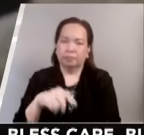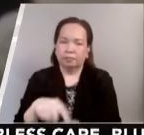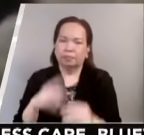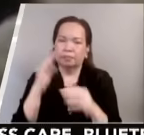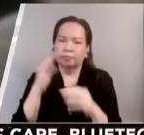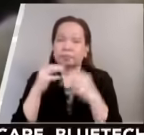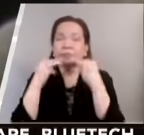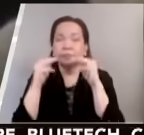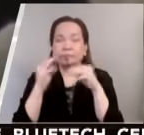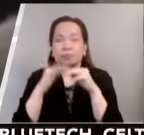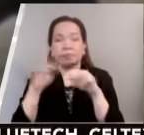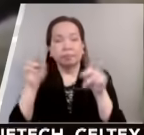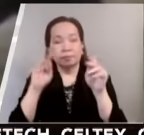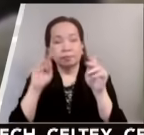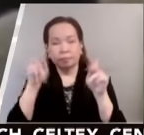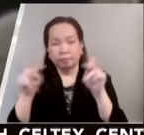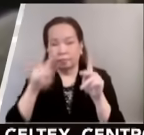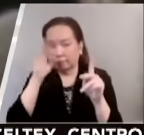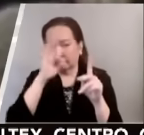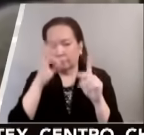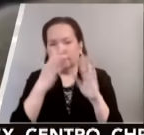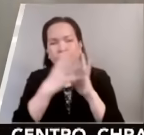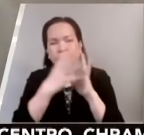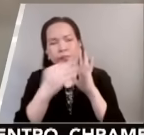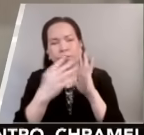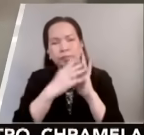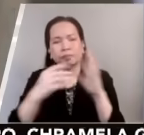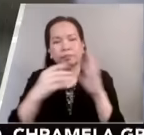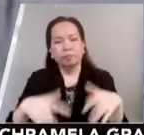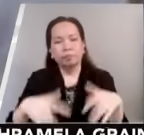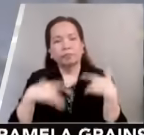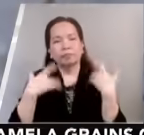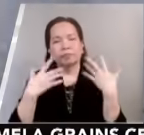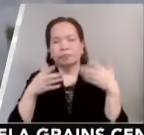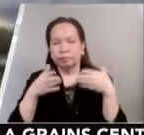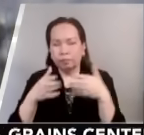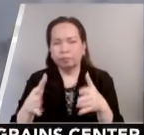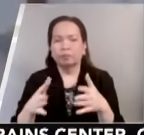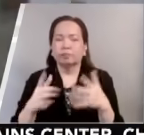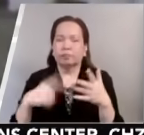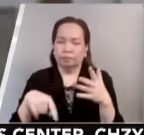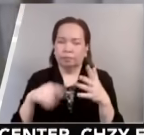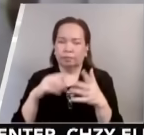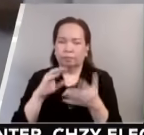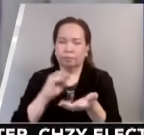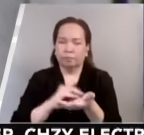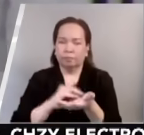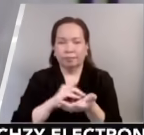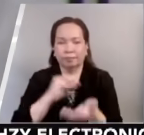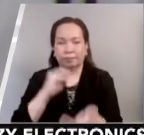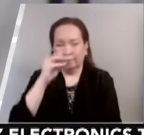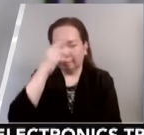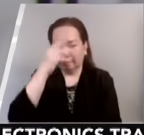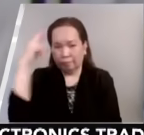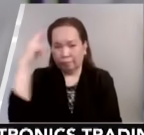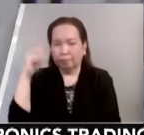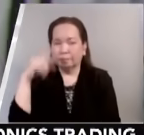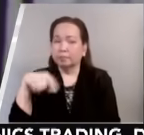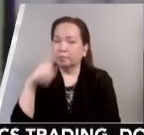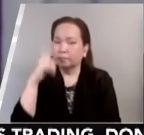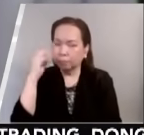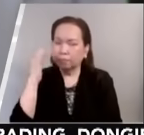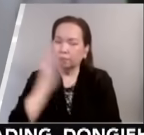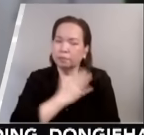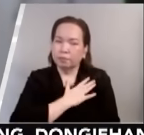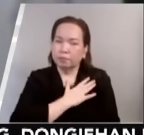mga Pilipino ang mga itinuro ng buhay at mga gawa ni Dr Rizal ang sakripisyo raw sana ng ating pambansang bayani ang magtulak